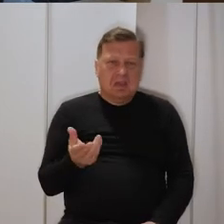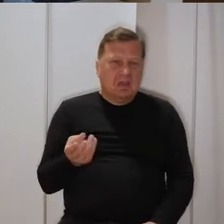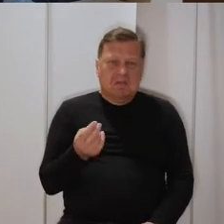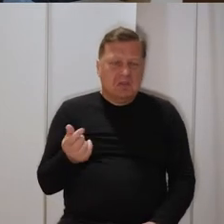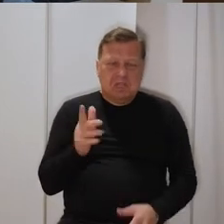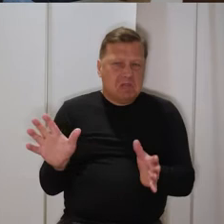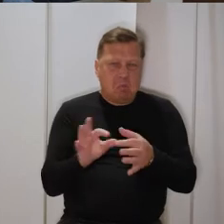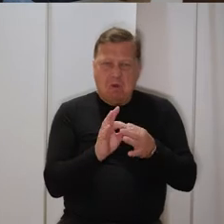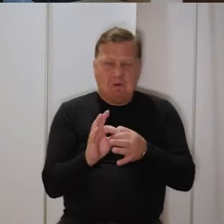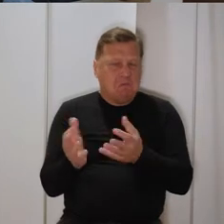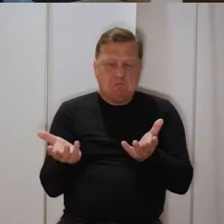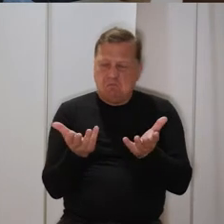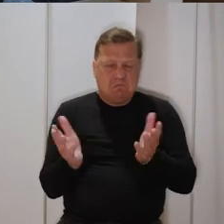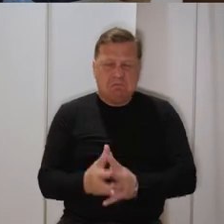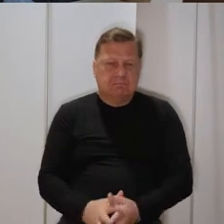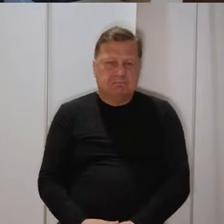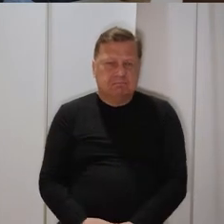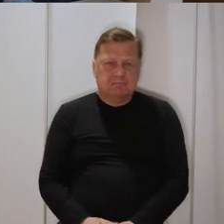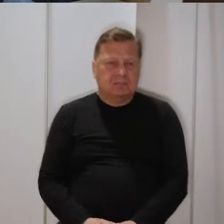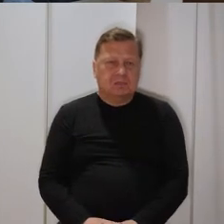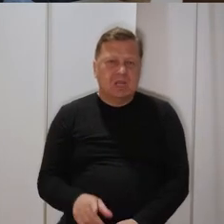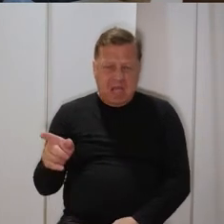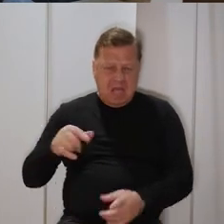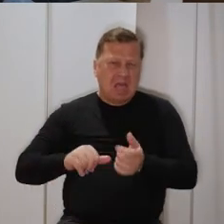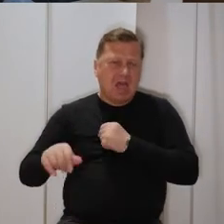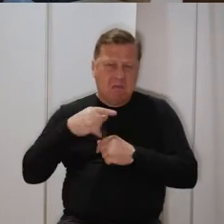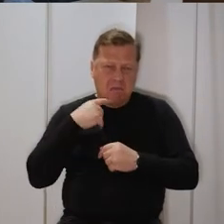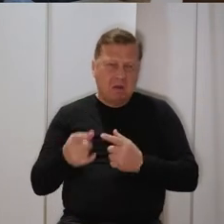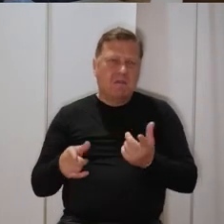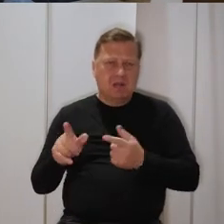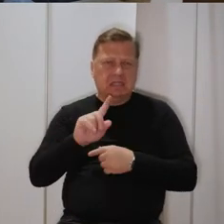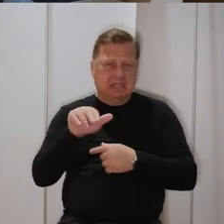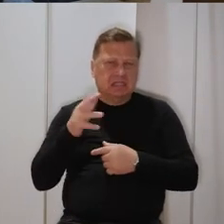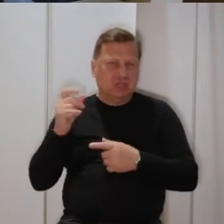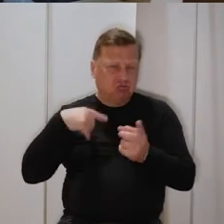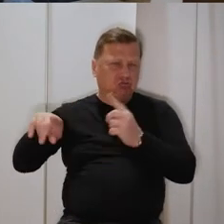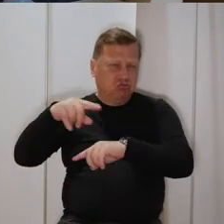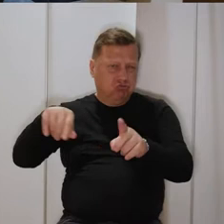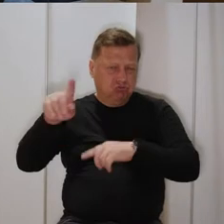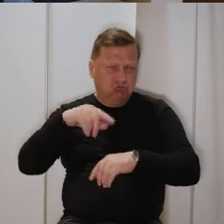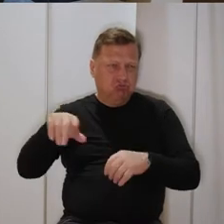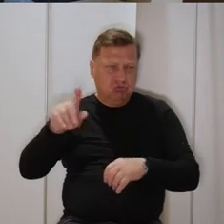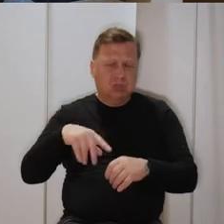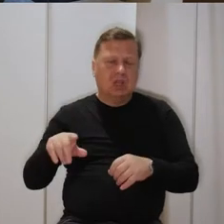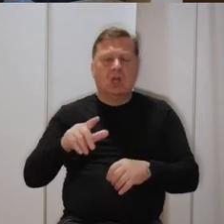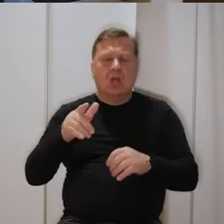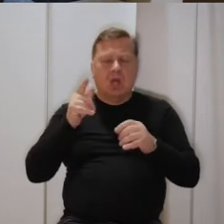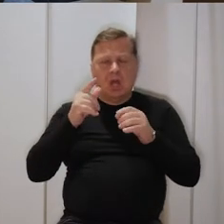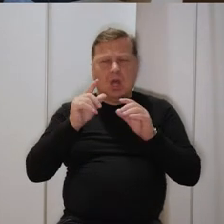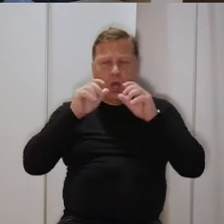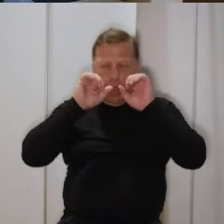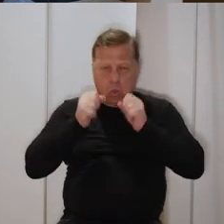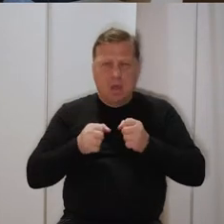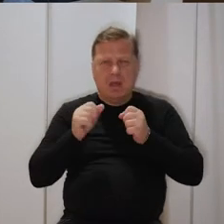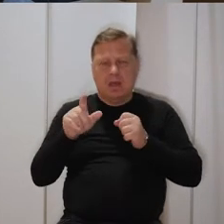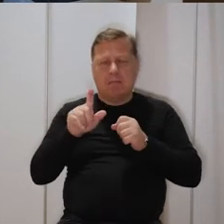tego powiązania takiego. To znaczy, tam gdzieś też krąży taki zin Kły i Pazury i to